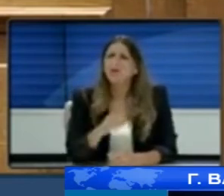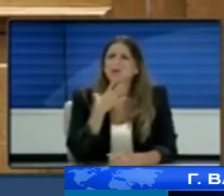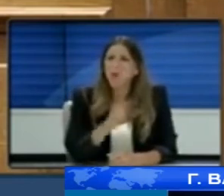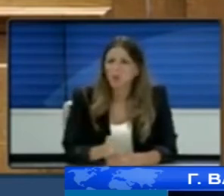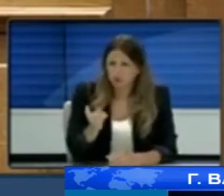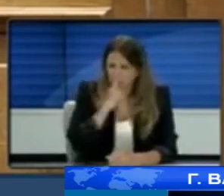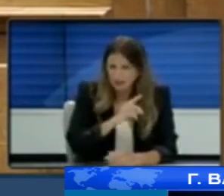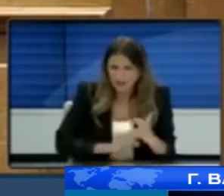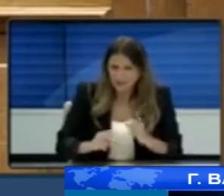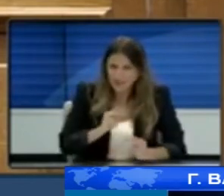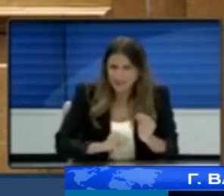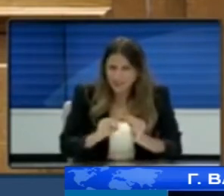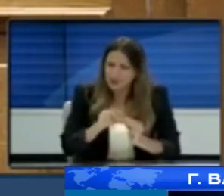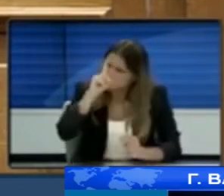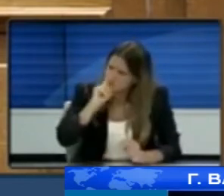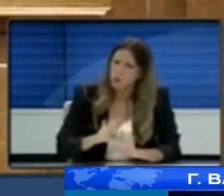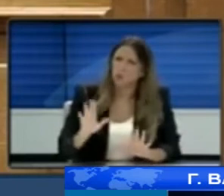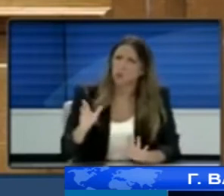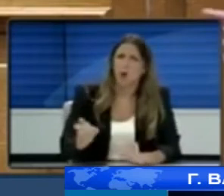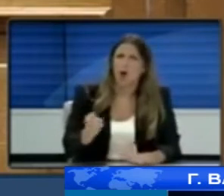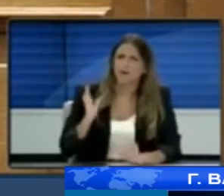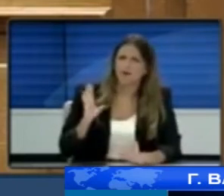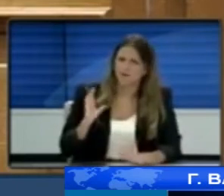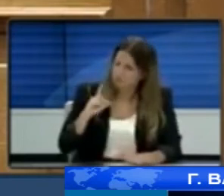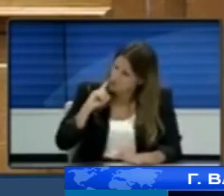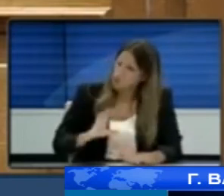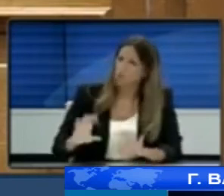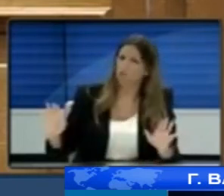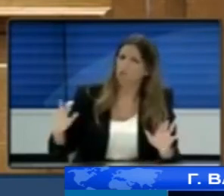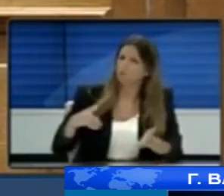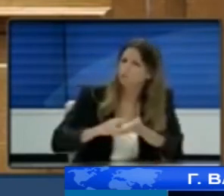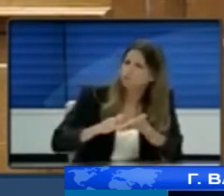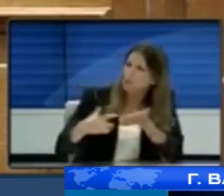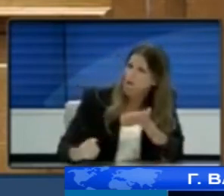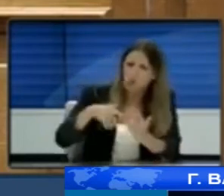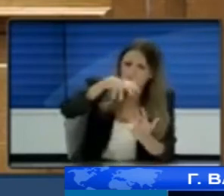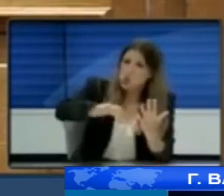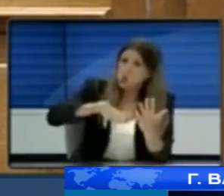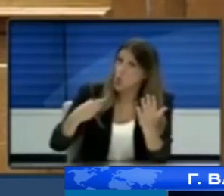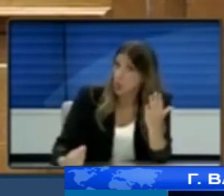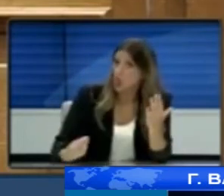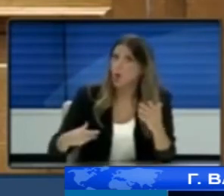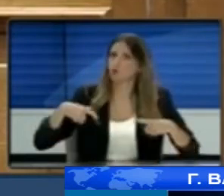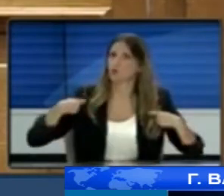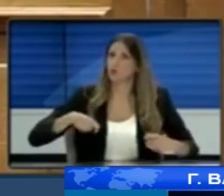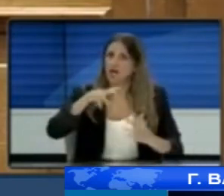ψάρι. Ωραία. Ξέρουμε ότι μπορείτε να το κάνετε, έχετε λογογράφους που μπορεί να το κάνουν, αλλά θα μιλήσω πολύ